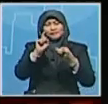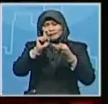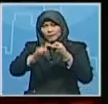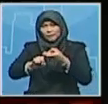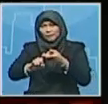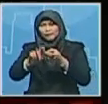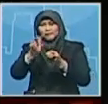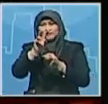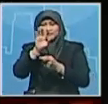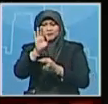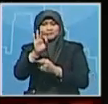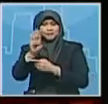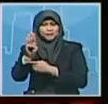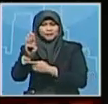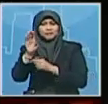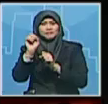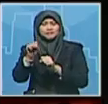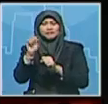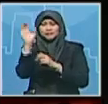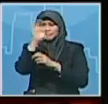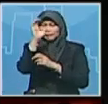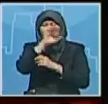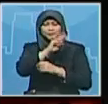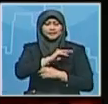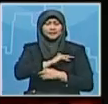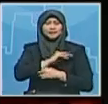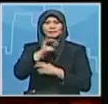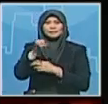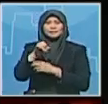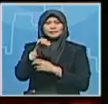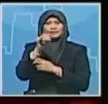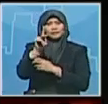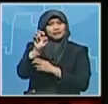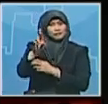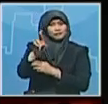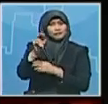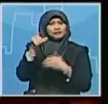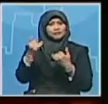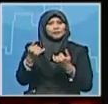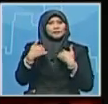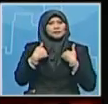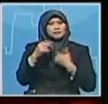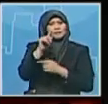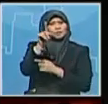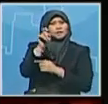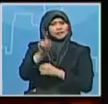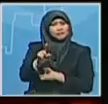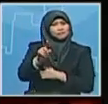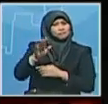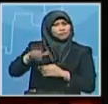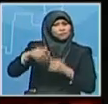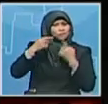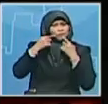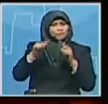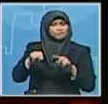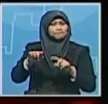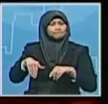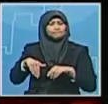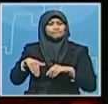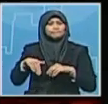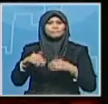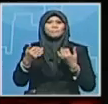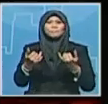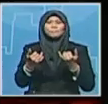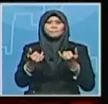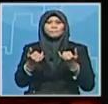Bersama Menteri Kerja Raya telah kita bicarakan tentang bajet, perbandingan, dan juga kita gantung tadi satu soalan. Bila bercakap soal